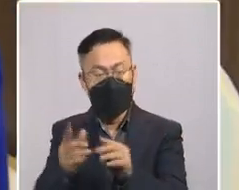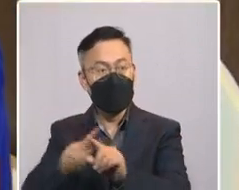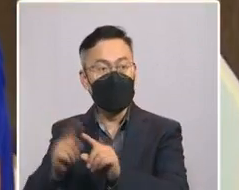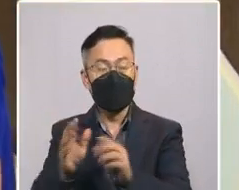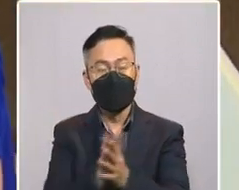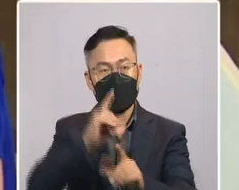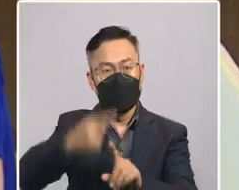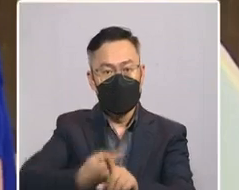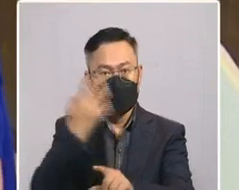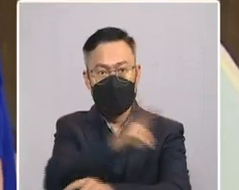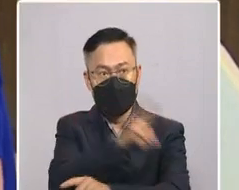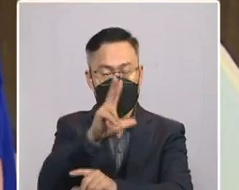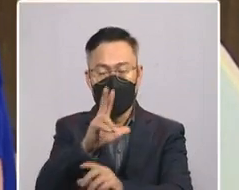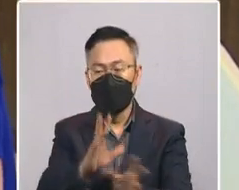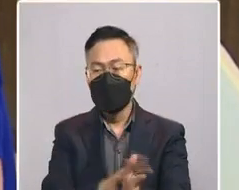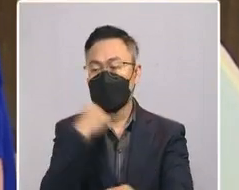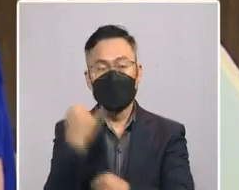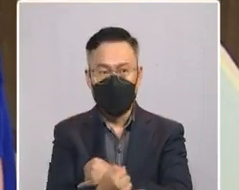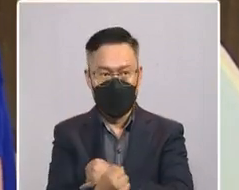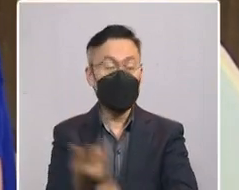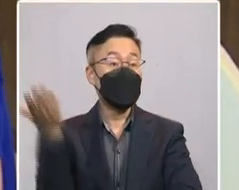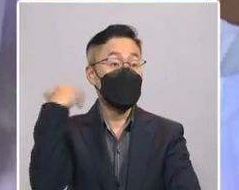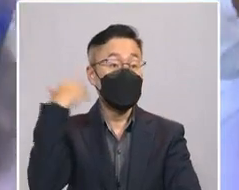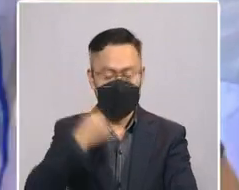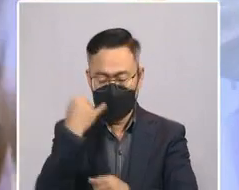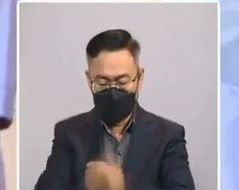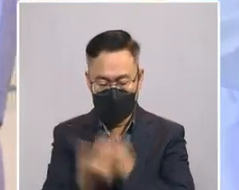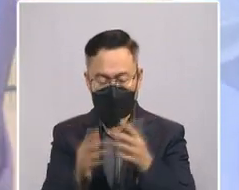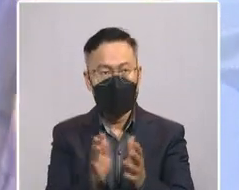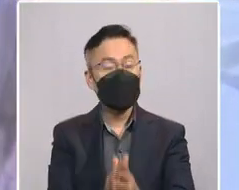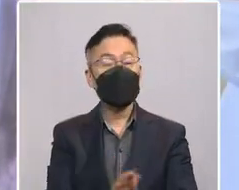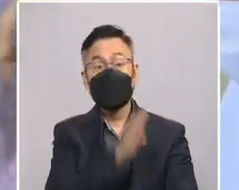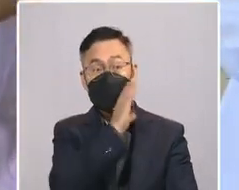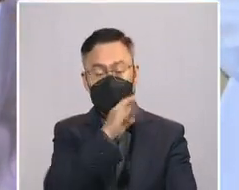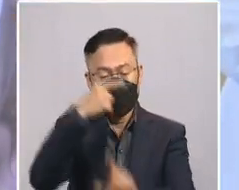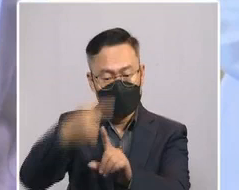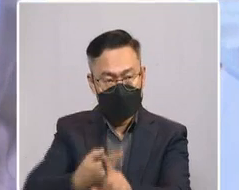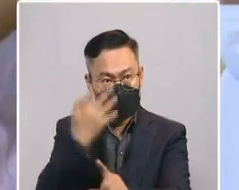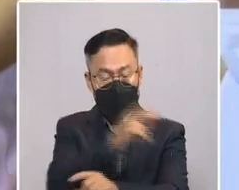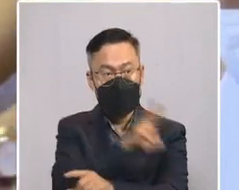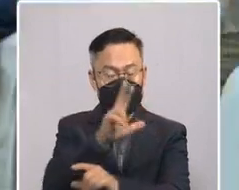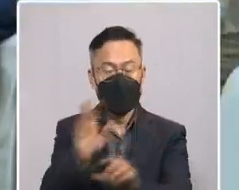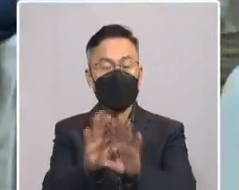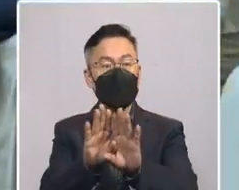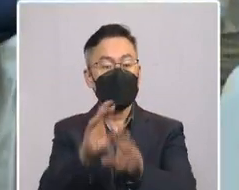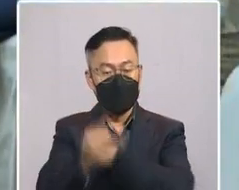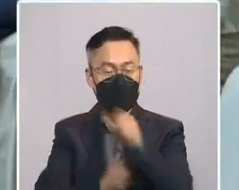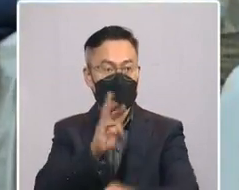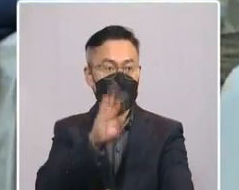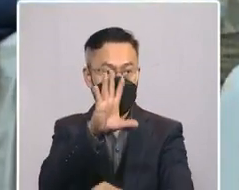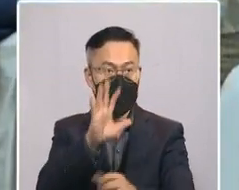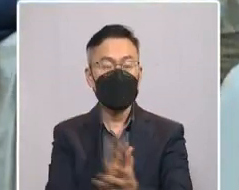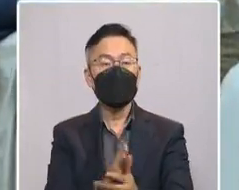ไม่ดำเนินการก็จะต้องปิดระบบแต่หลังจากที่ได้ผู้ประมูลแล้วนะคะวันที่4ต่อเนื่องกันไปกสทช.ก็จะดำเนินการคุ้มคร